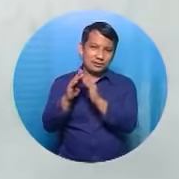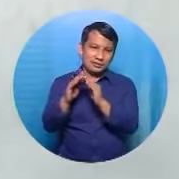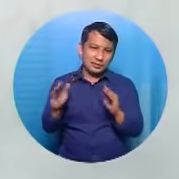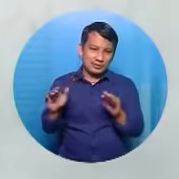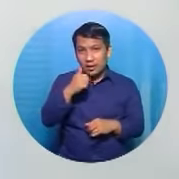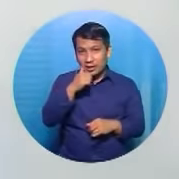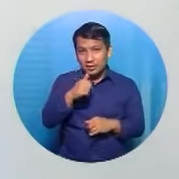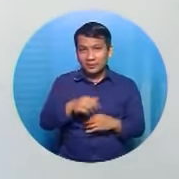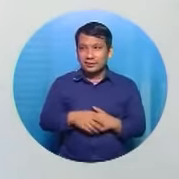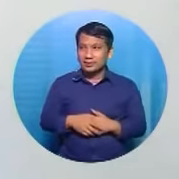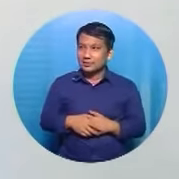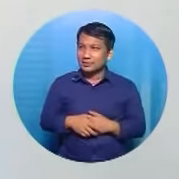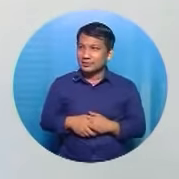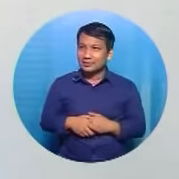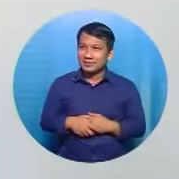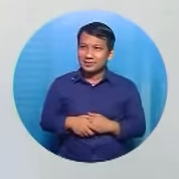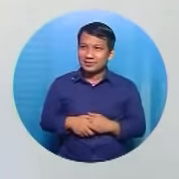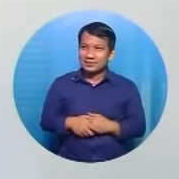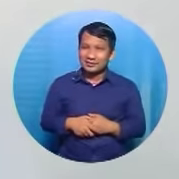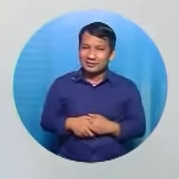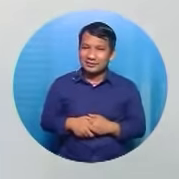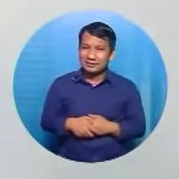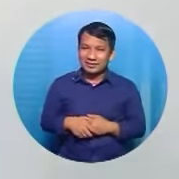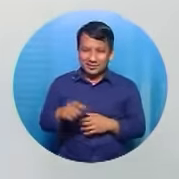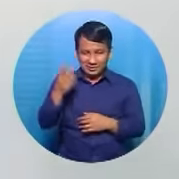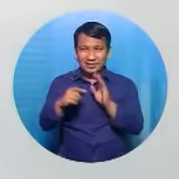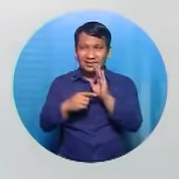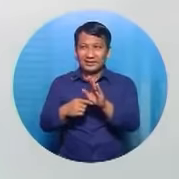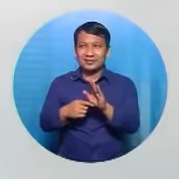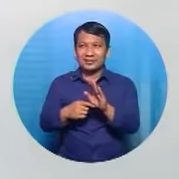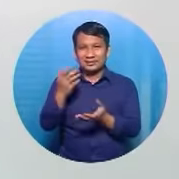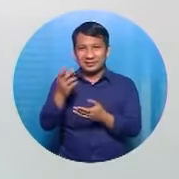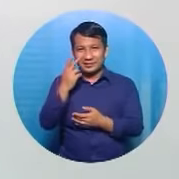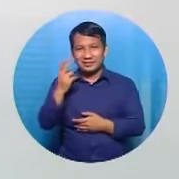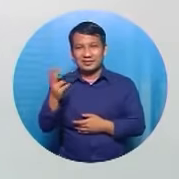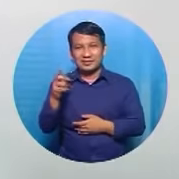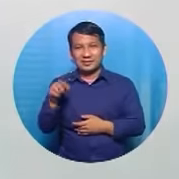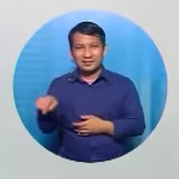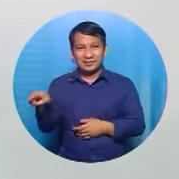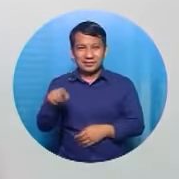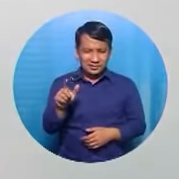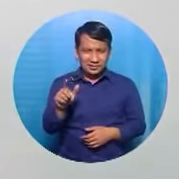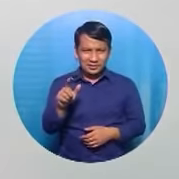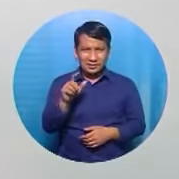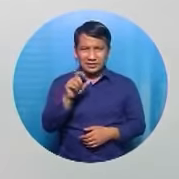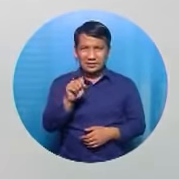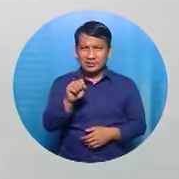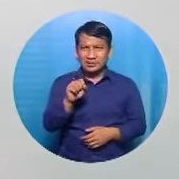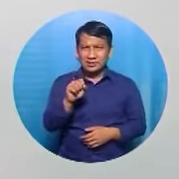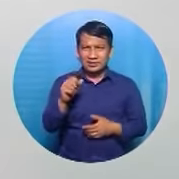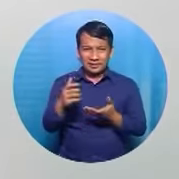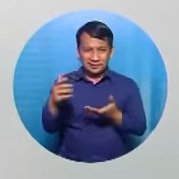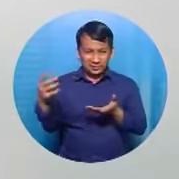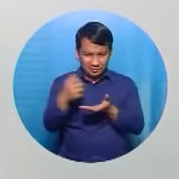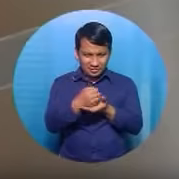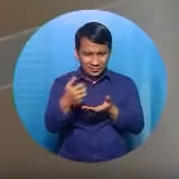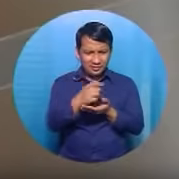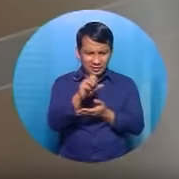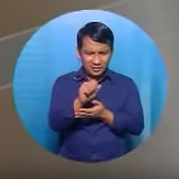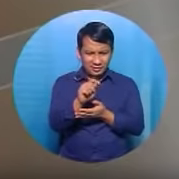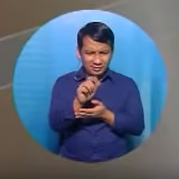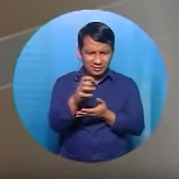yung babae. Ah, okay. Sige. Anong trabaho po ng babae? STL po. Kolektor sa STL?